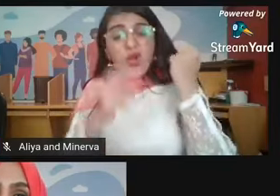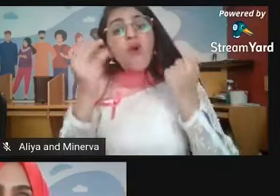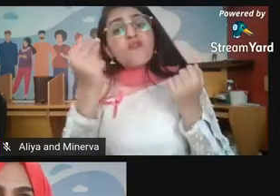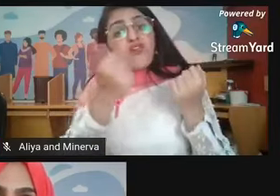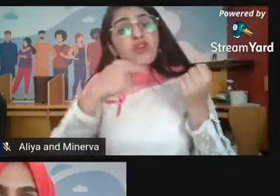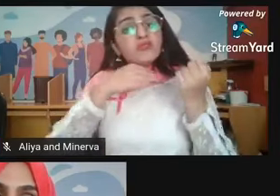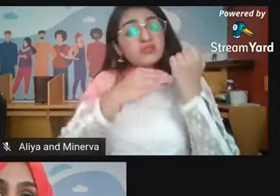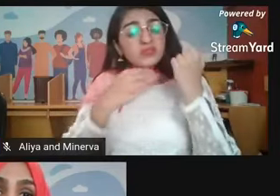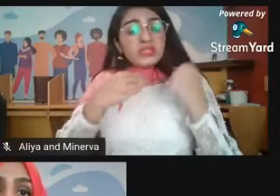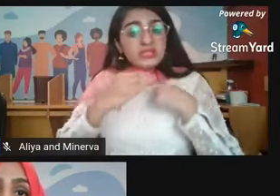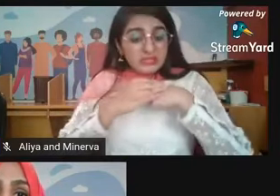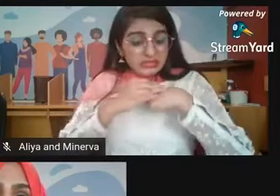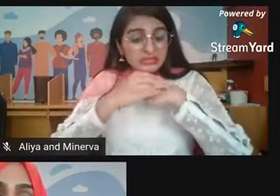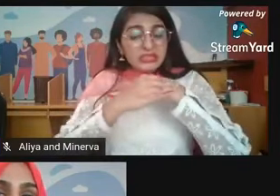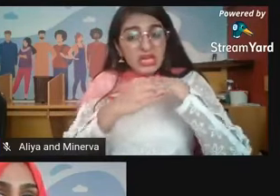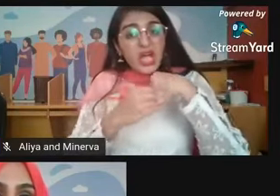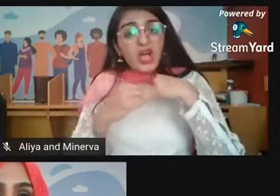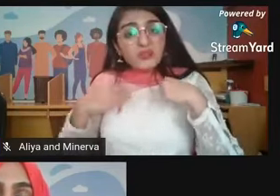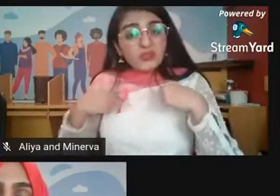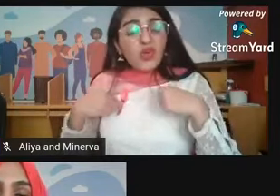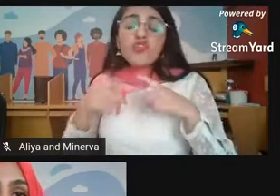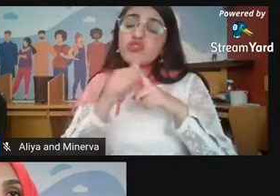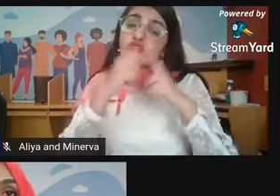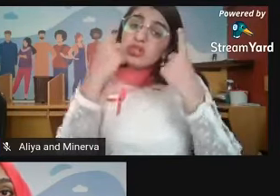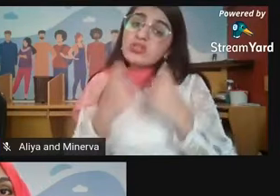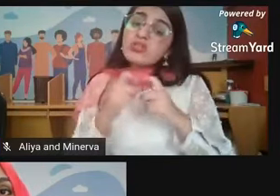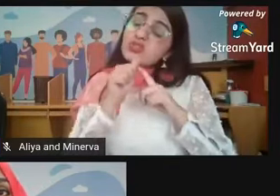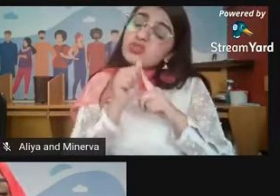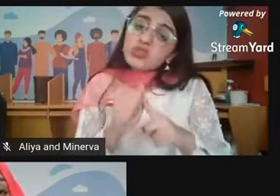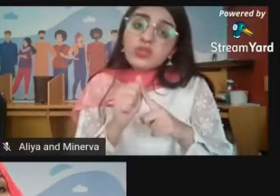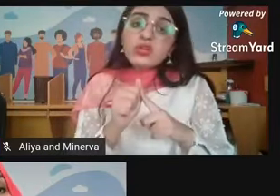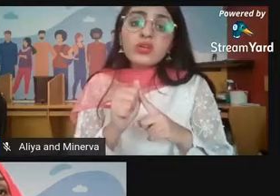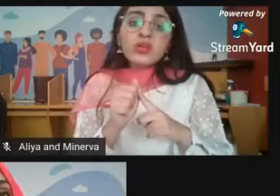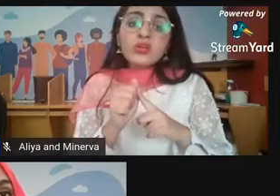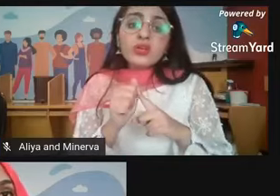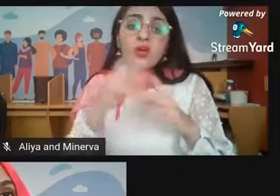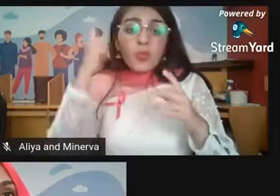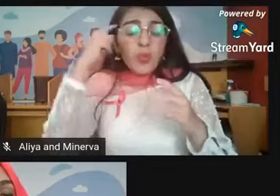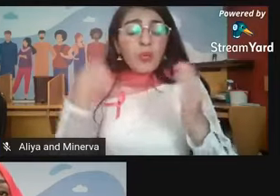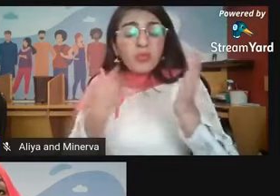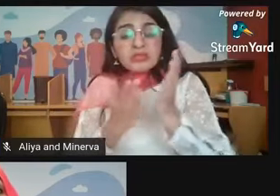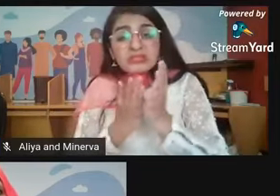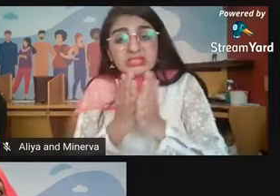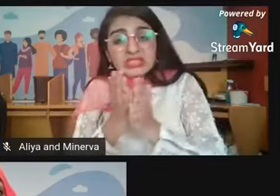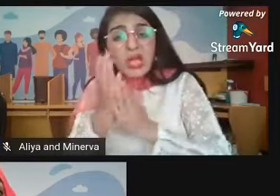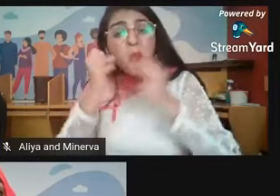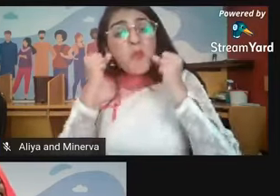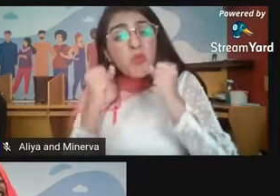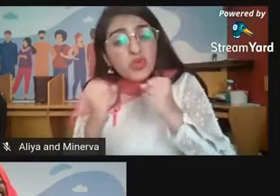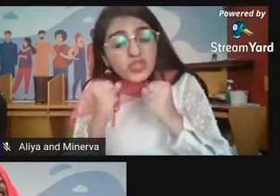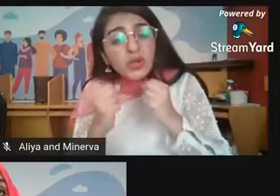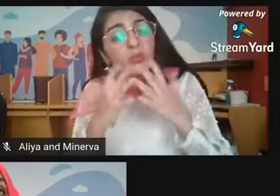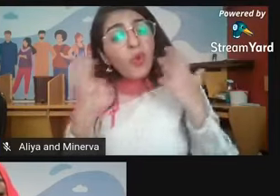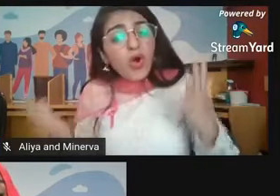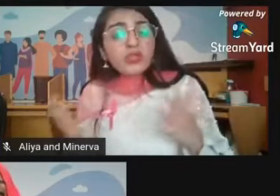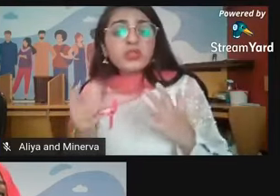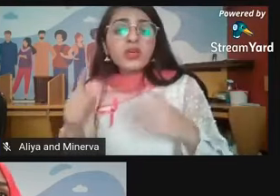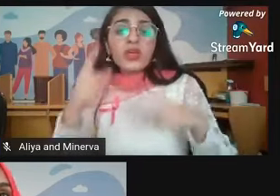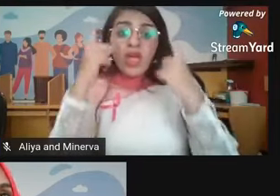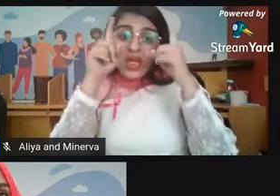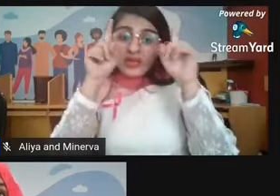breast self-examination for any lump or something. Because I had been through a very long journey after this